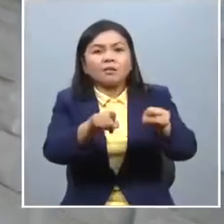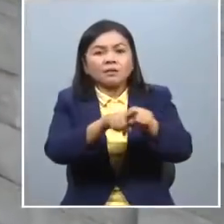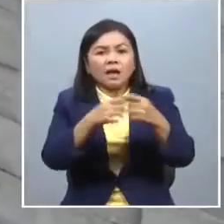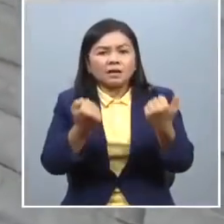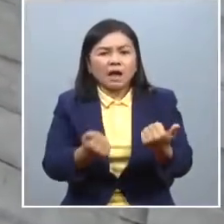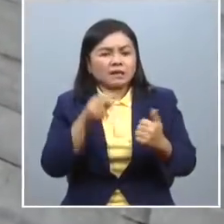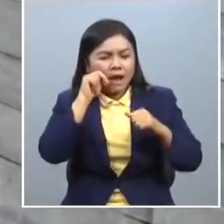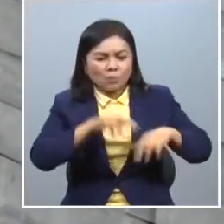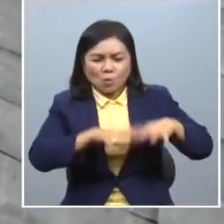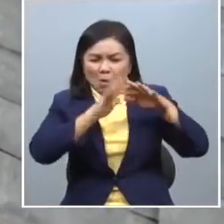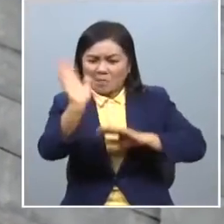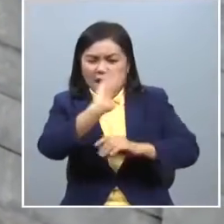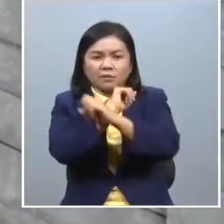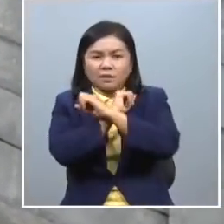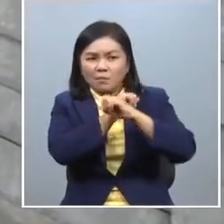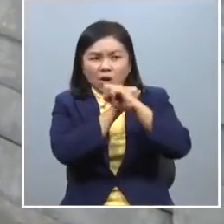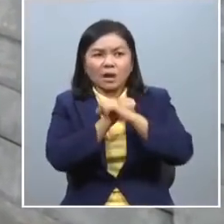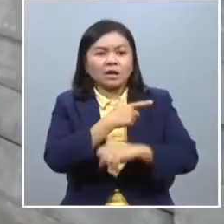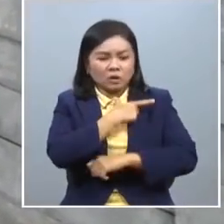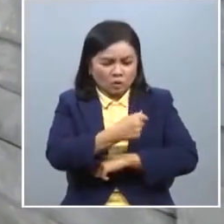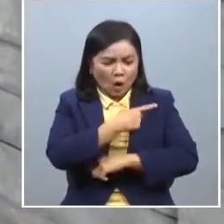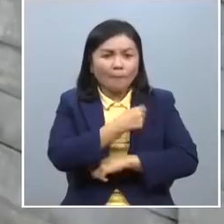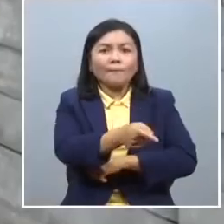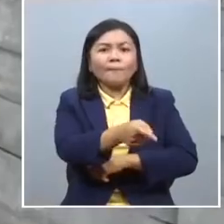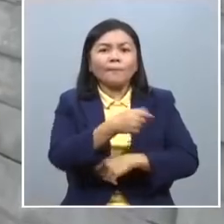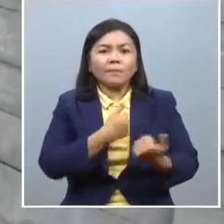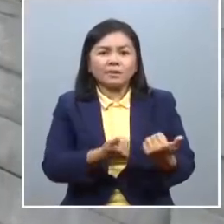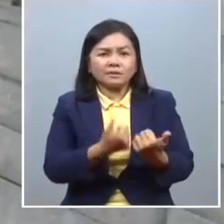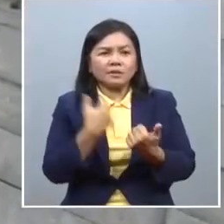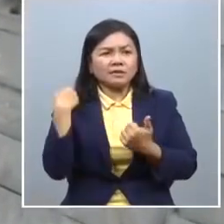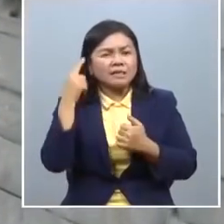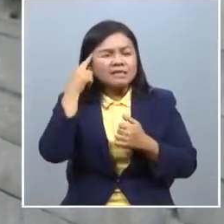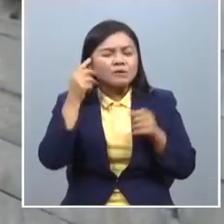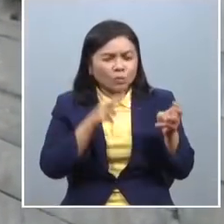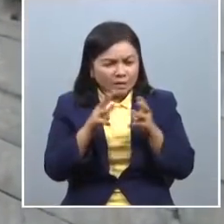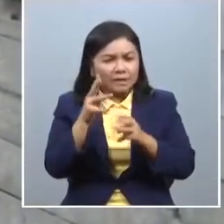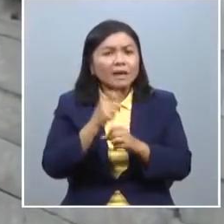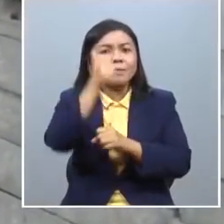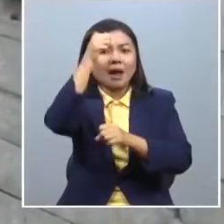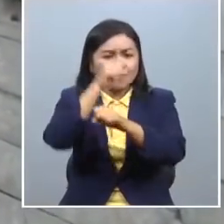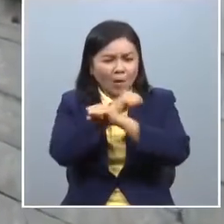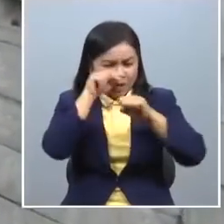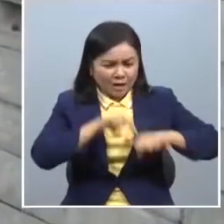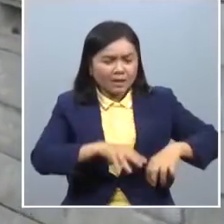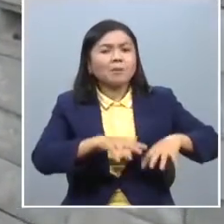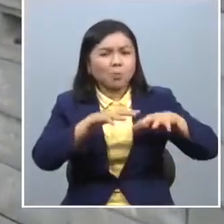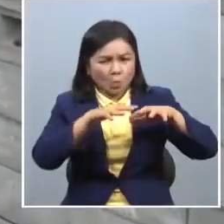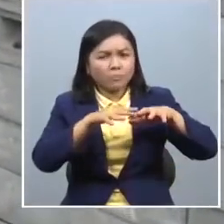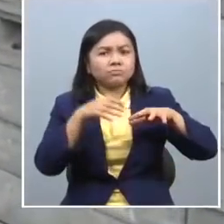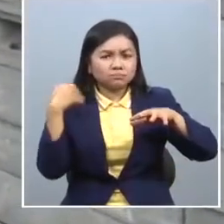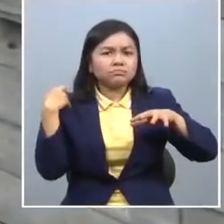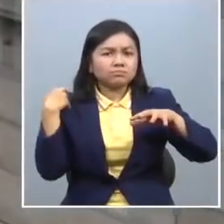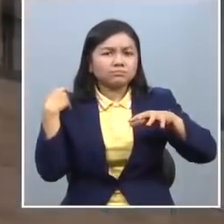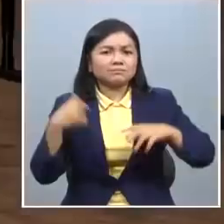อ้โหถูกใจจัดหนักกึดไปได้นะพี่เนอ